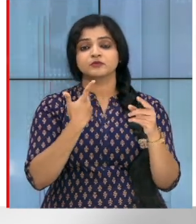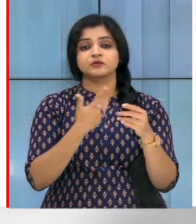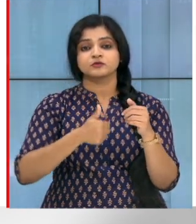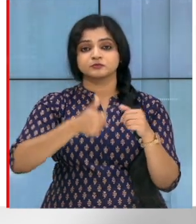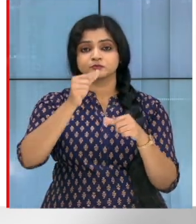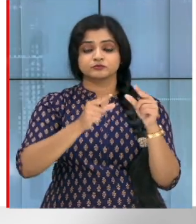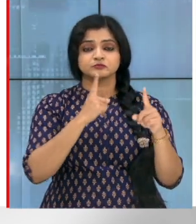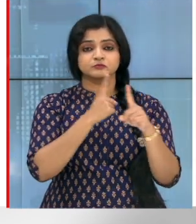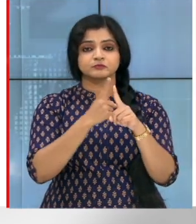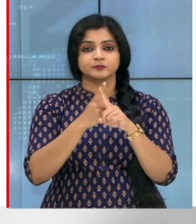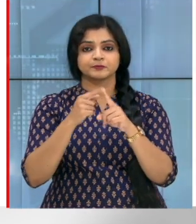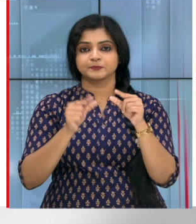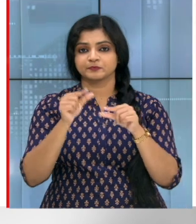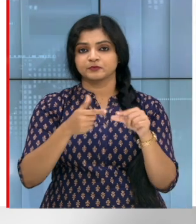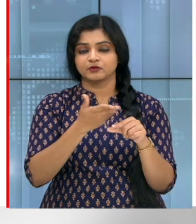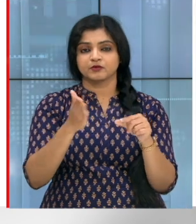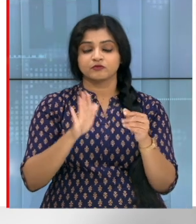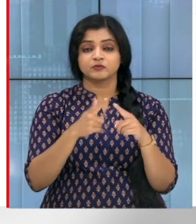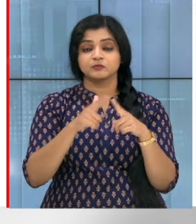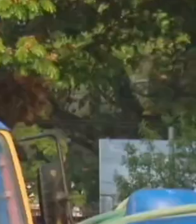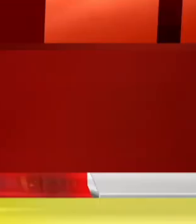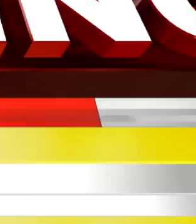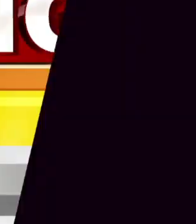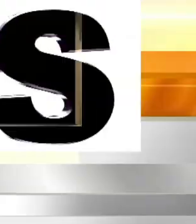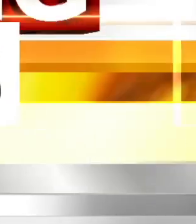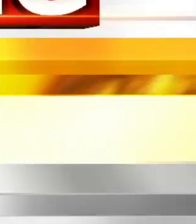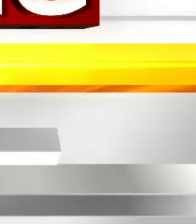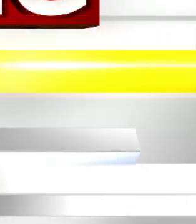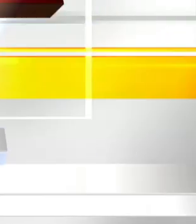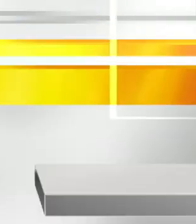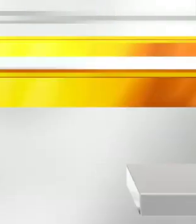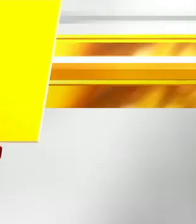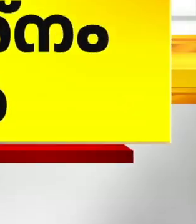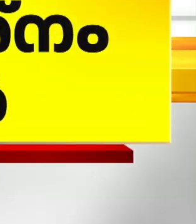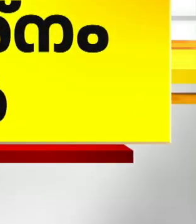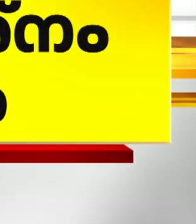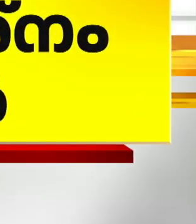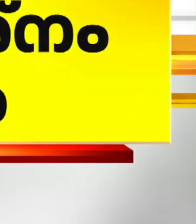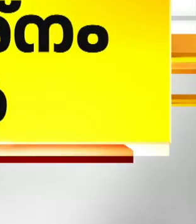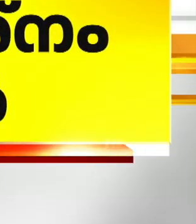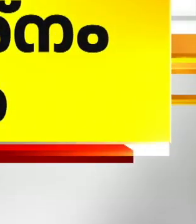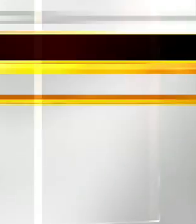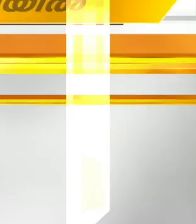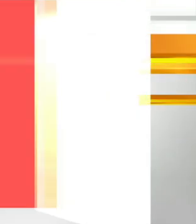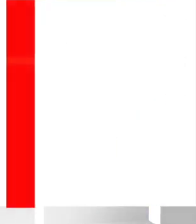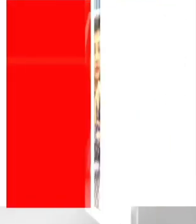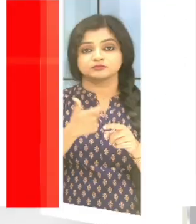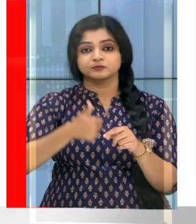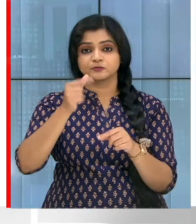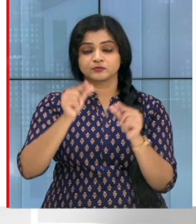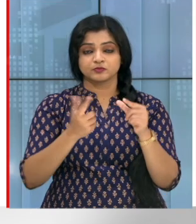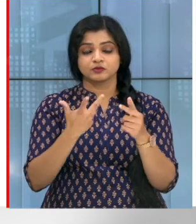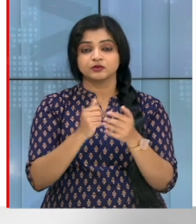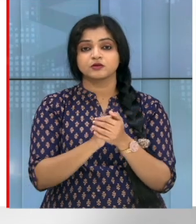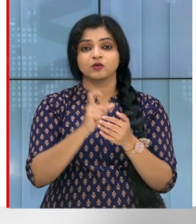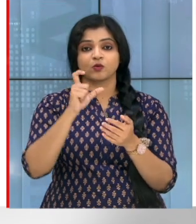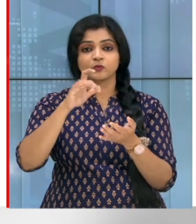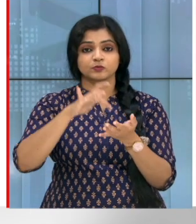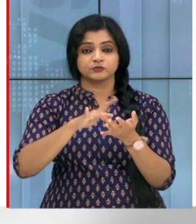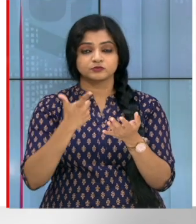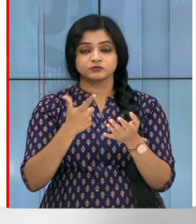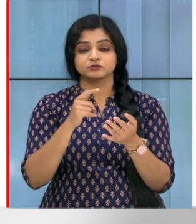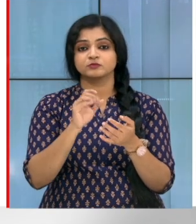പക്ഷേ ജില്ലാ കളക്ടറുടെ ഭാഗത്തു നിന്നോ ഈ വാട്ടർ അതോറിറ്റിയുടെ ഭാഗത്തു നിന്നോ അതുമായി ബന്ധപ്പെട്ട നഗരസഭ തദ്ദേശ